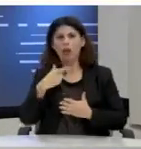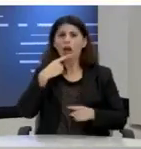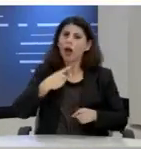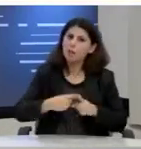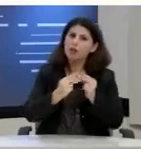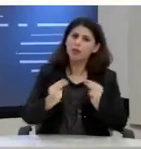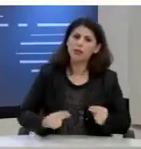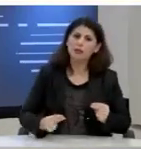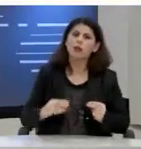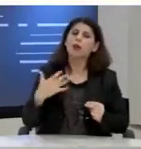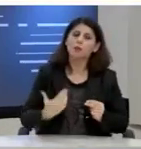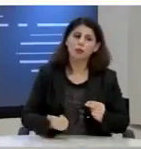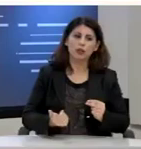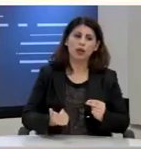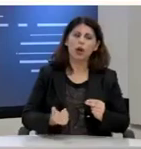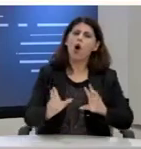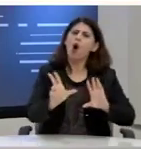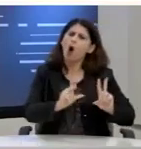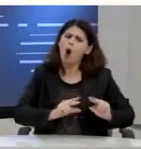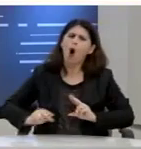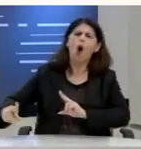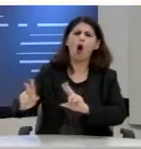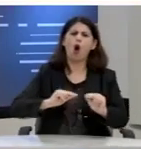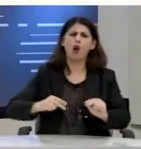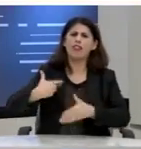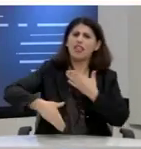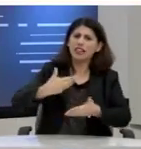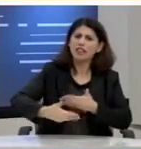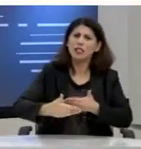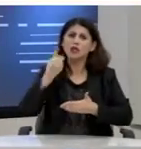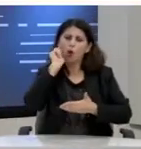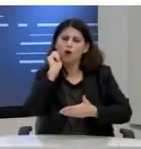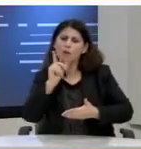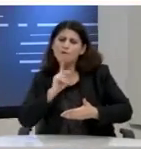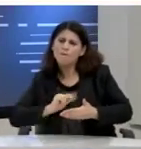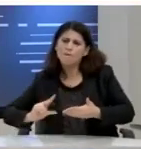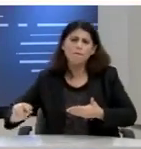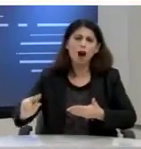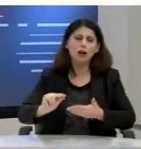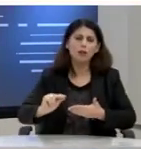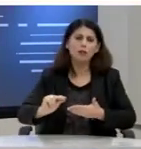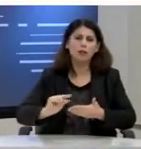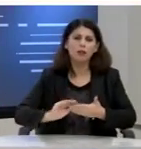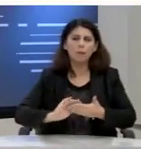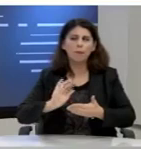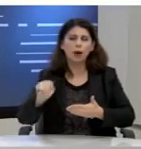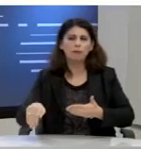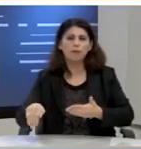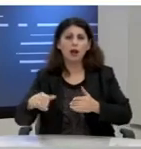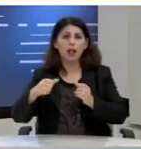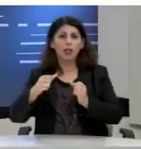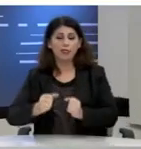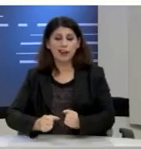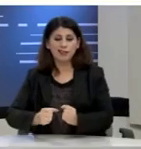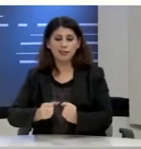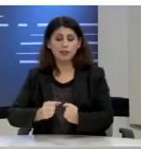λύση σε όλες τις διαδικασίες της ονοματολόγησης, και πήγαμε στη θέση